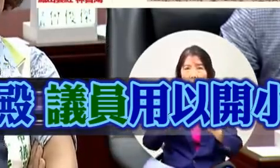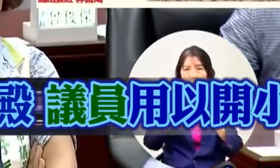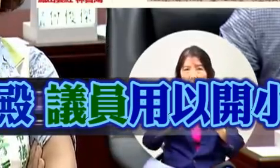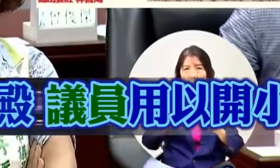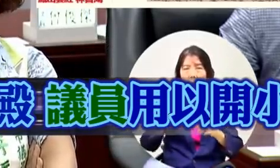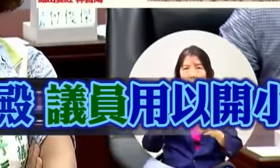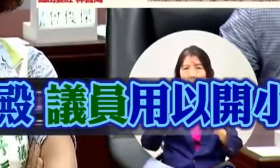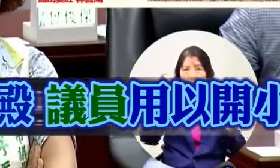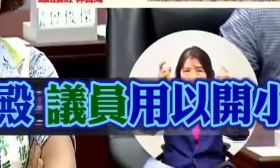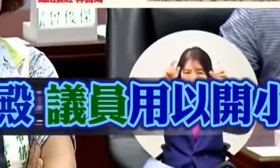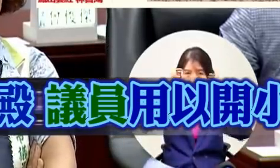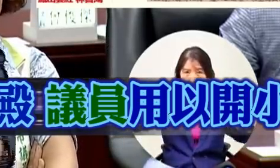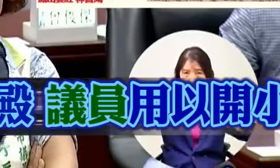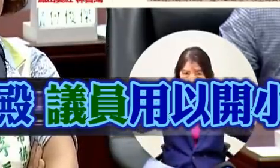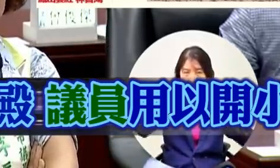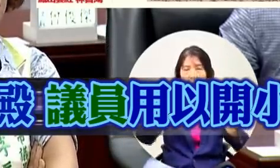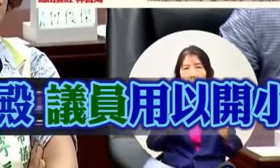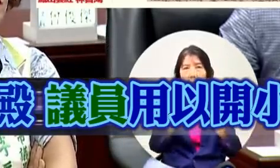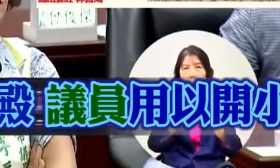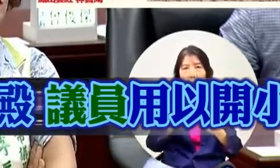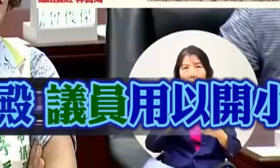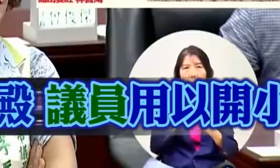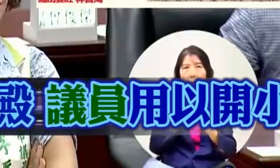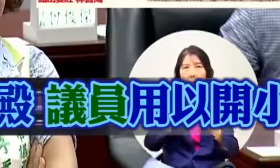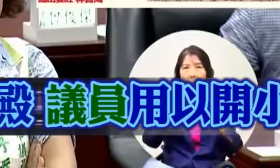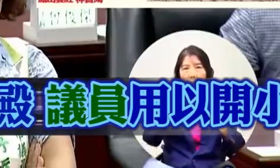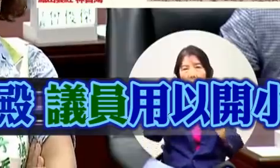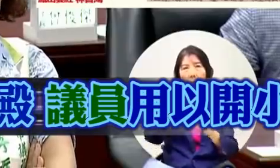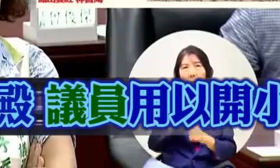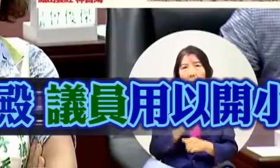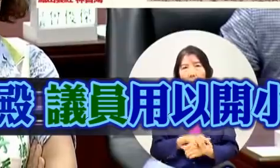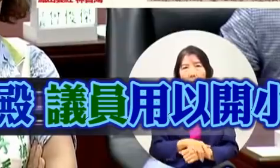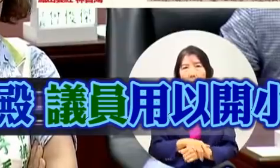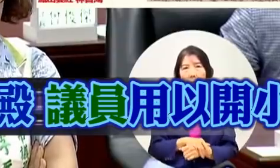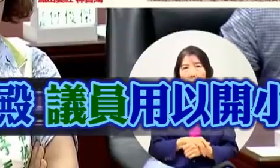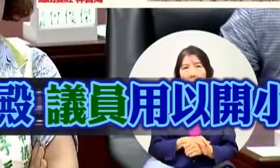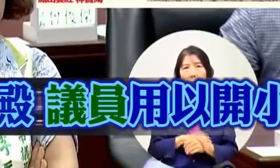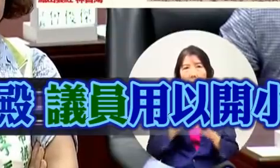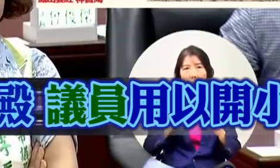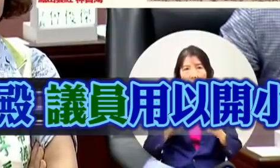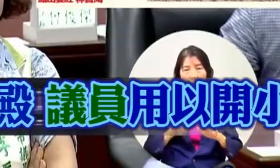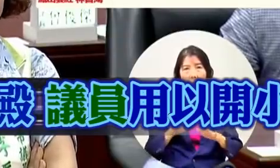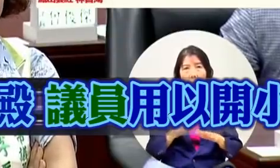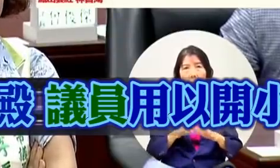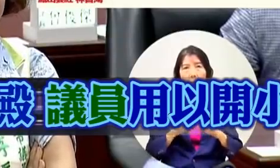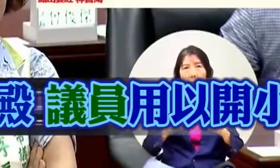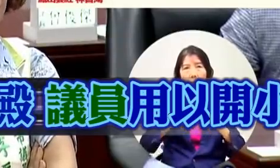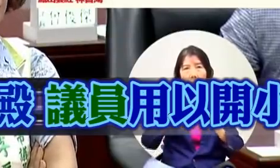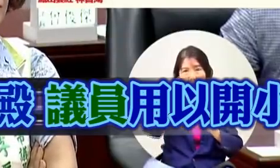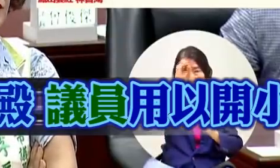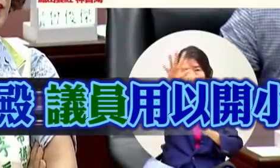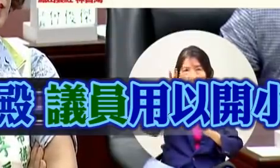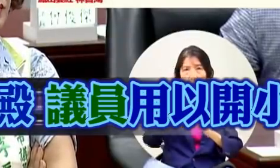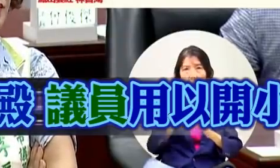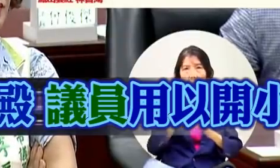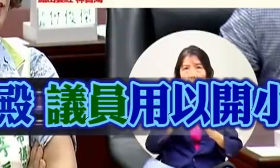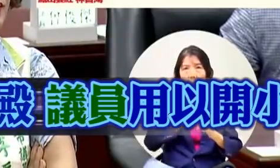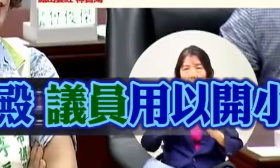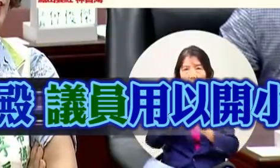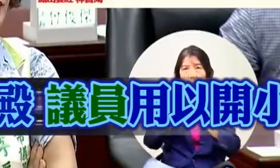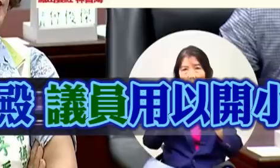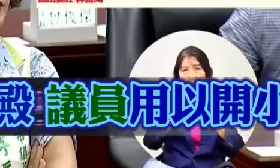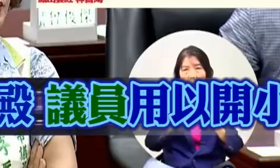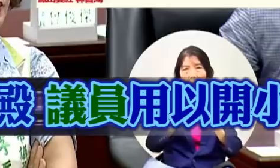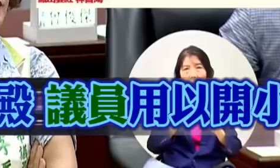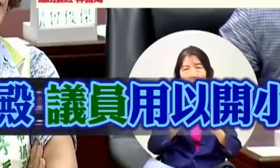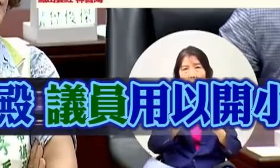脱胎换骨最好的机会。我想要请教市长一下，依照现在国民党的这个治金区的版本，哪